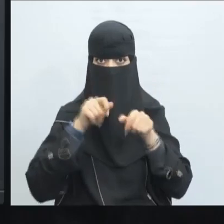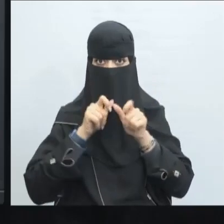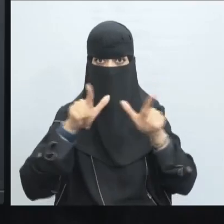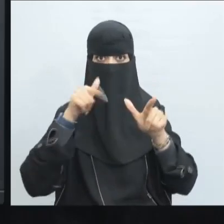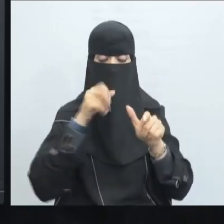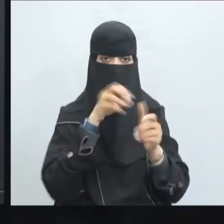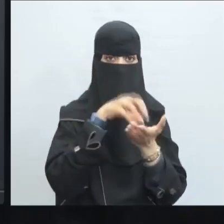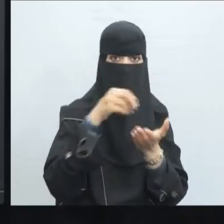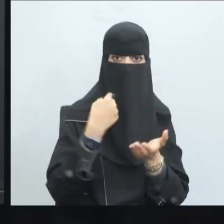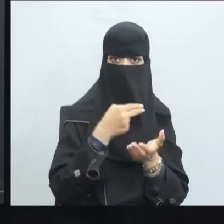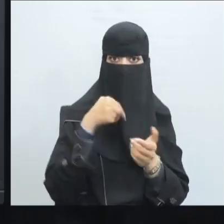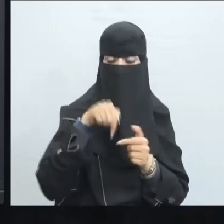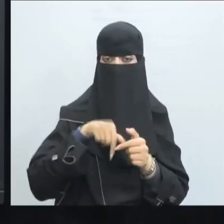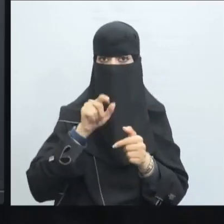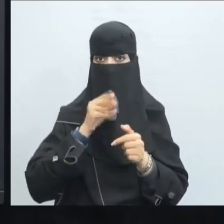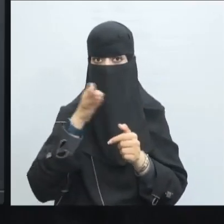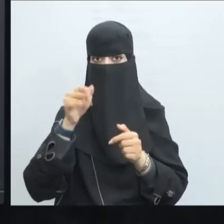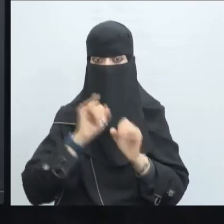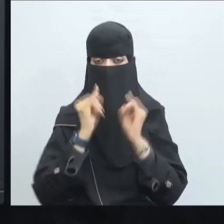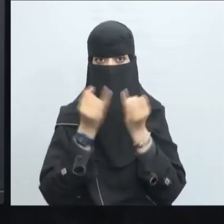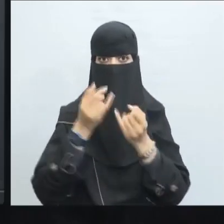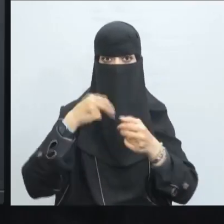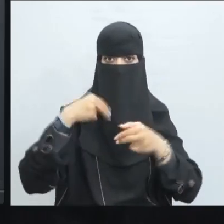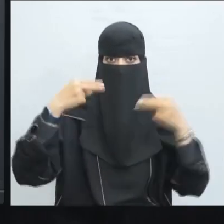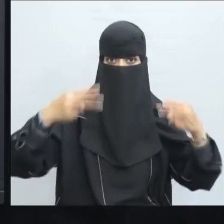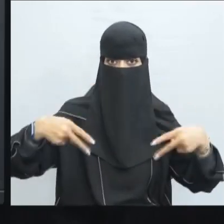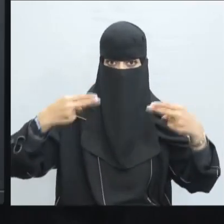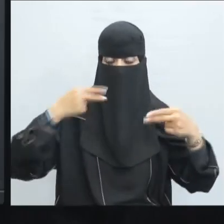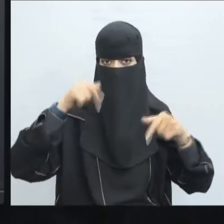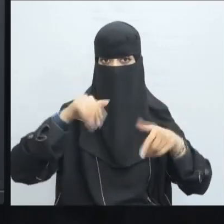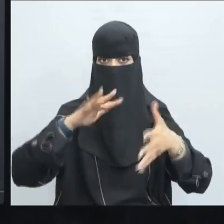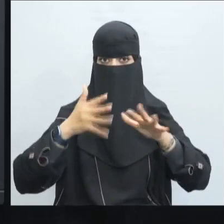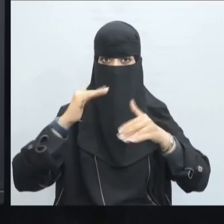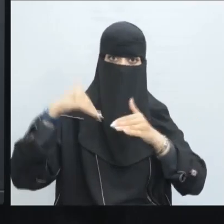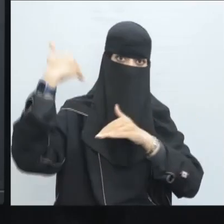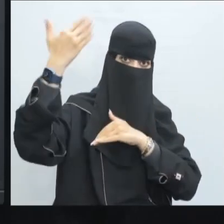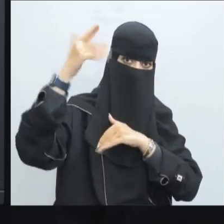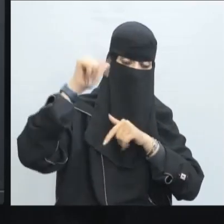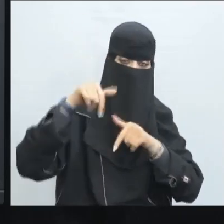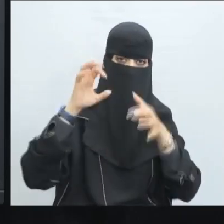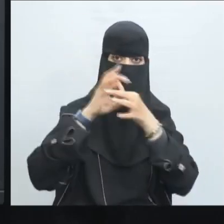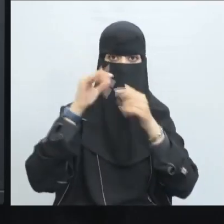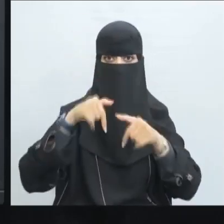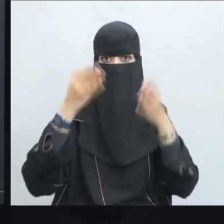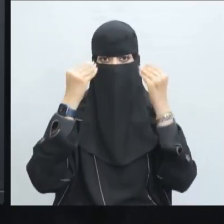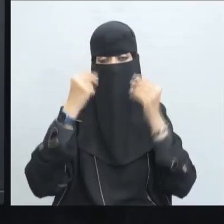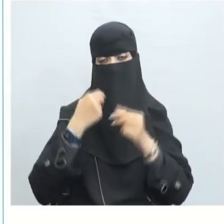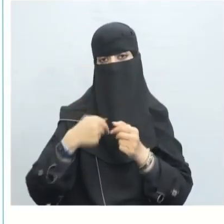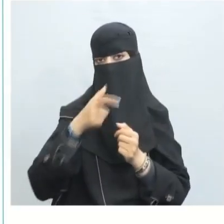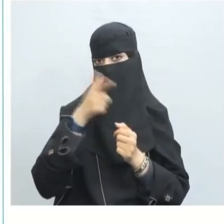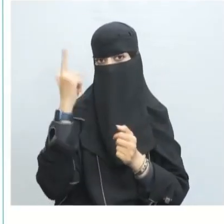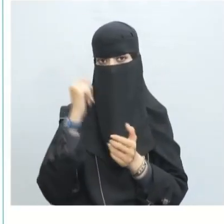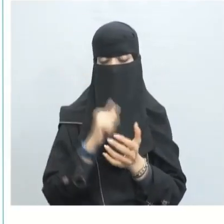الجهات الحكوميه او الجهات المنظمه للف الاليات لكي يكون هنالك تقدير مستقبلا فيما يتعلق في البيانات